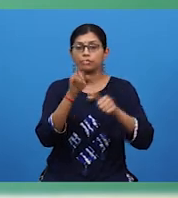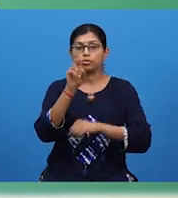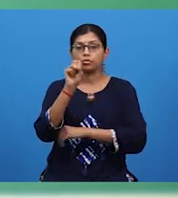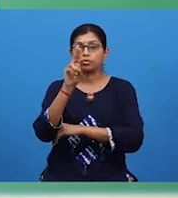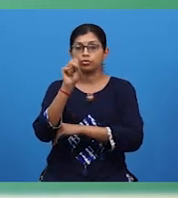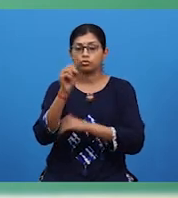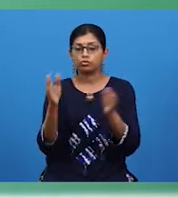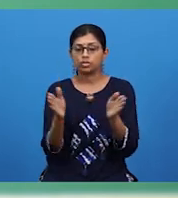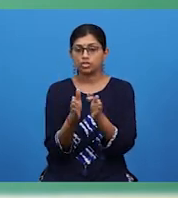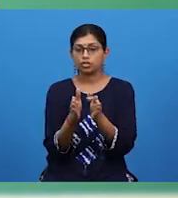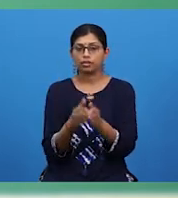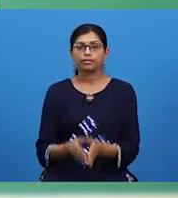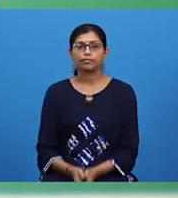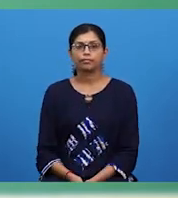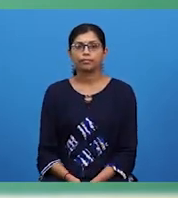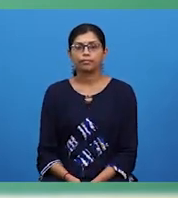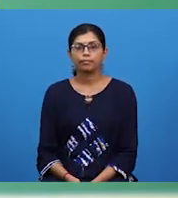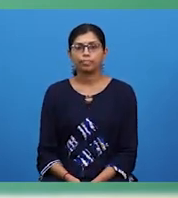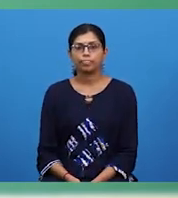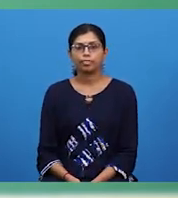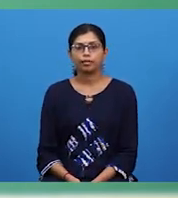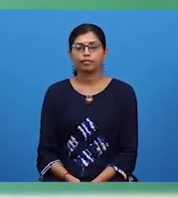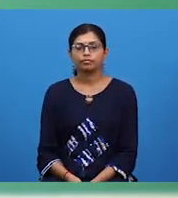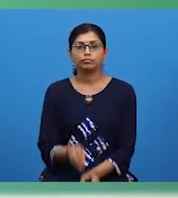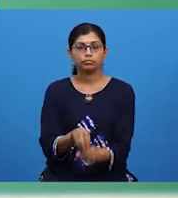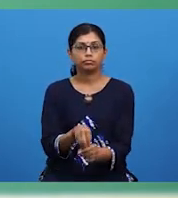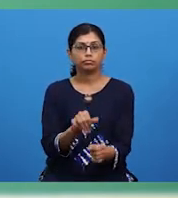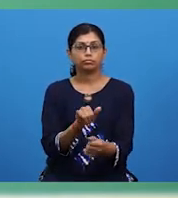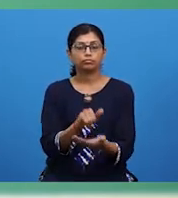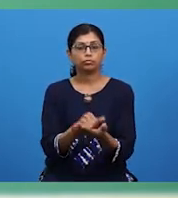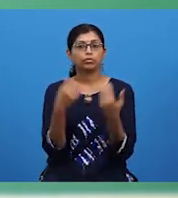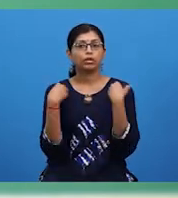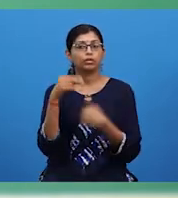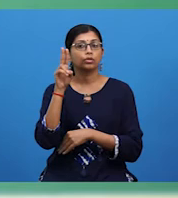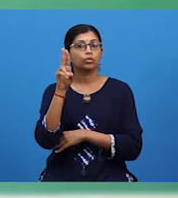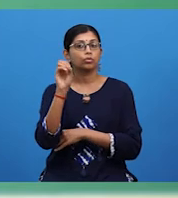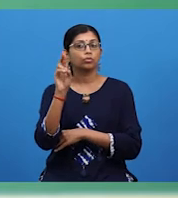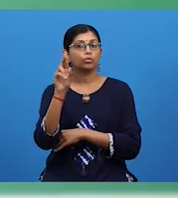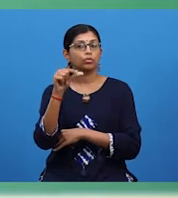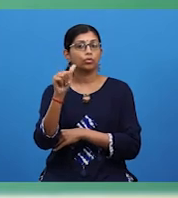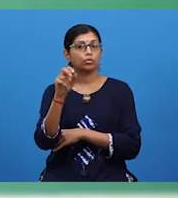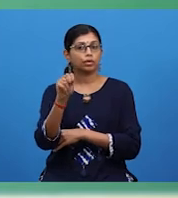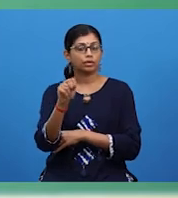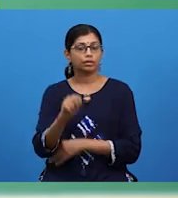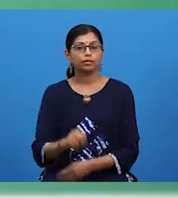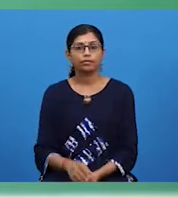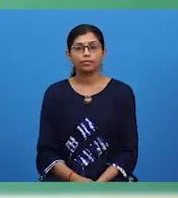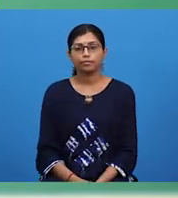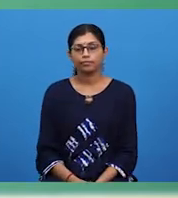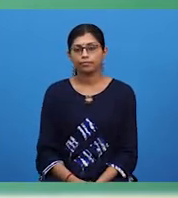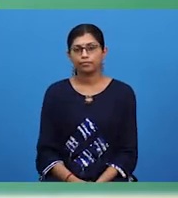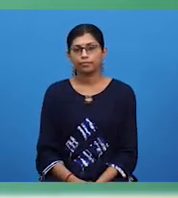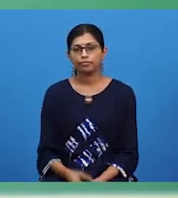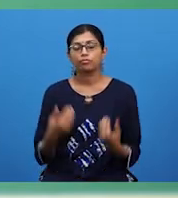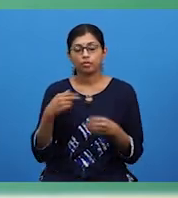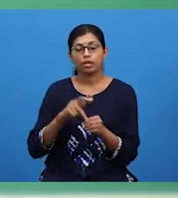Di duodenum, dua organ badan akan memainkan fungsi dengan menghasilkan dan merembeskan bahan kimia untuk